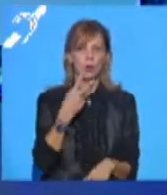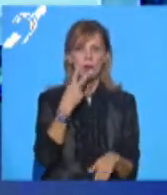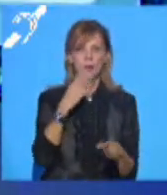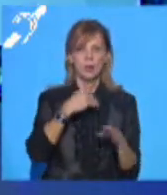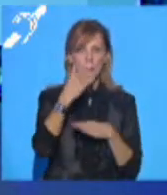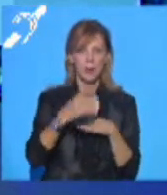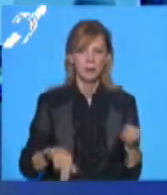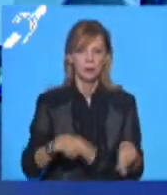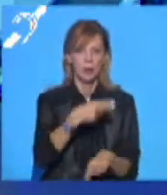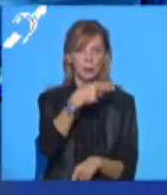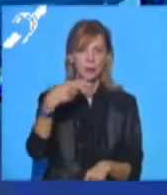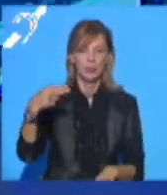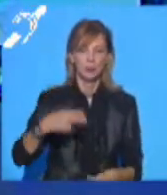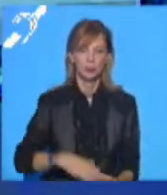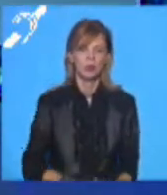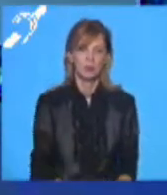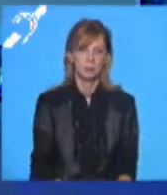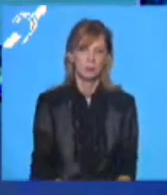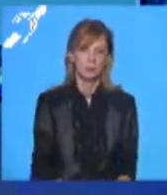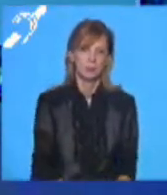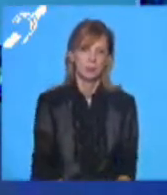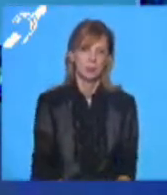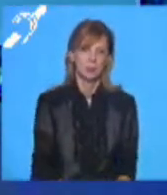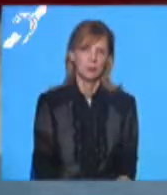acum titlurile ediției.